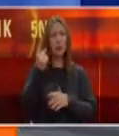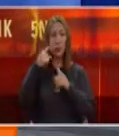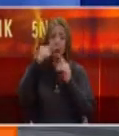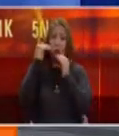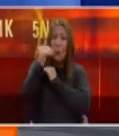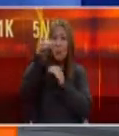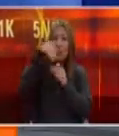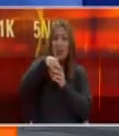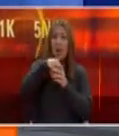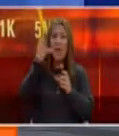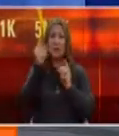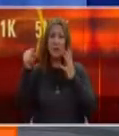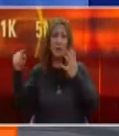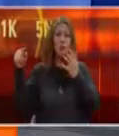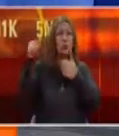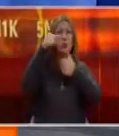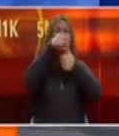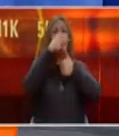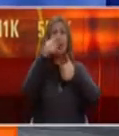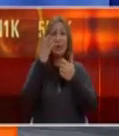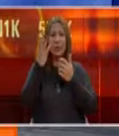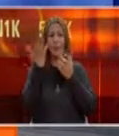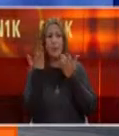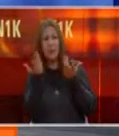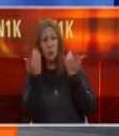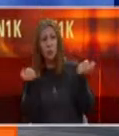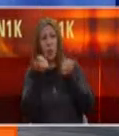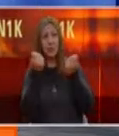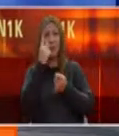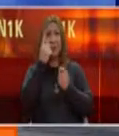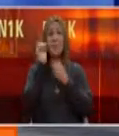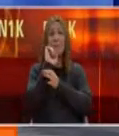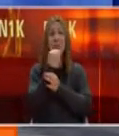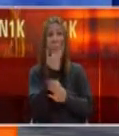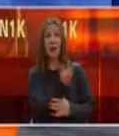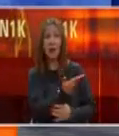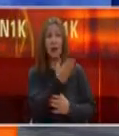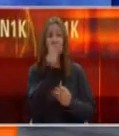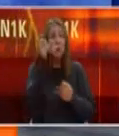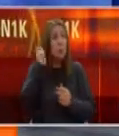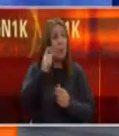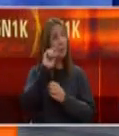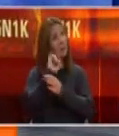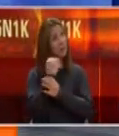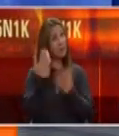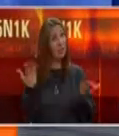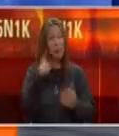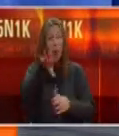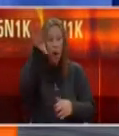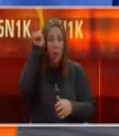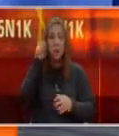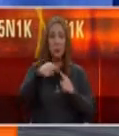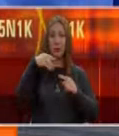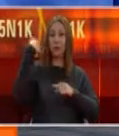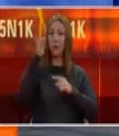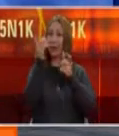en sivri ucundaki şeyle, katmanla uğraşan bir meslek grubu, çok zor bir meslek grubu. Bu algıyı ben bundan